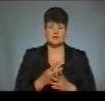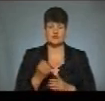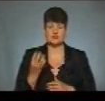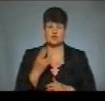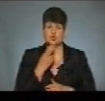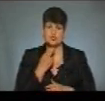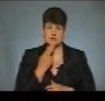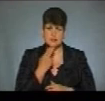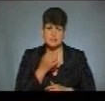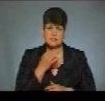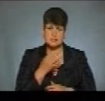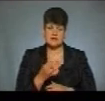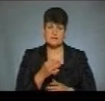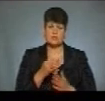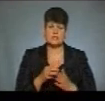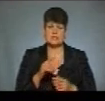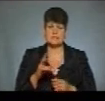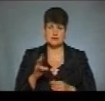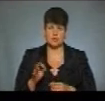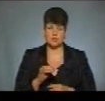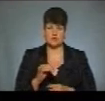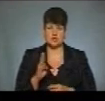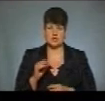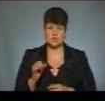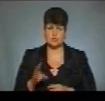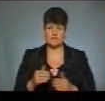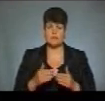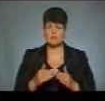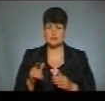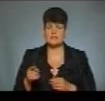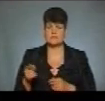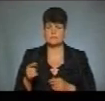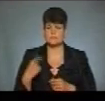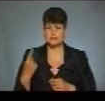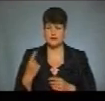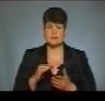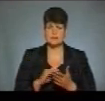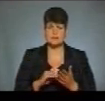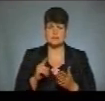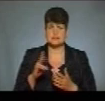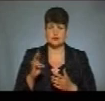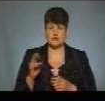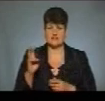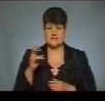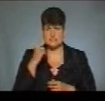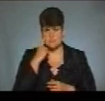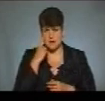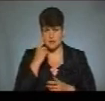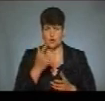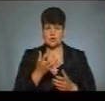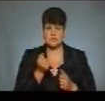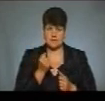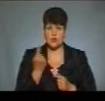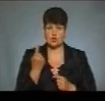червня, повідомив відповідальний за ЗНО в області Юрій Шайнюк. Випускники з Тернопільщини, які склали ЗНО на 200 балів,